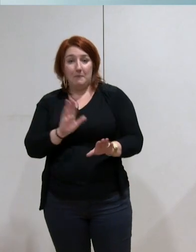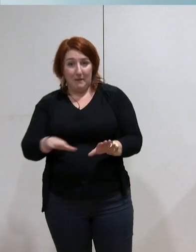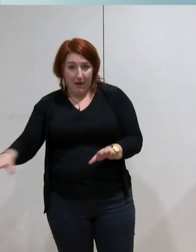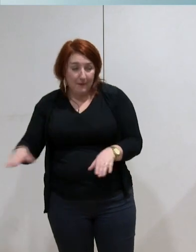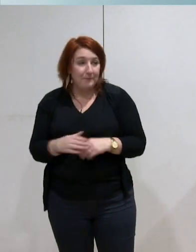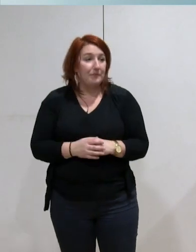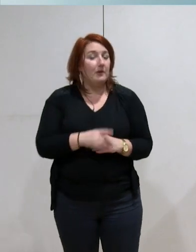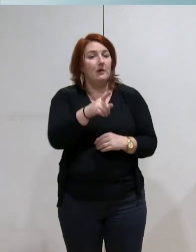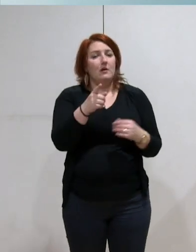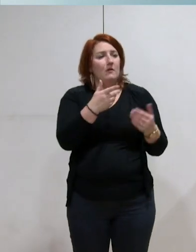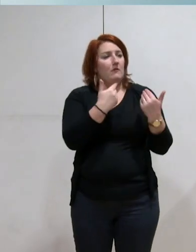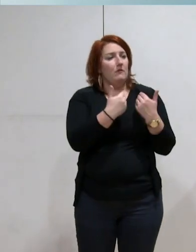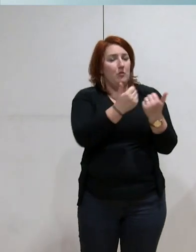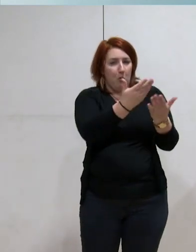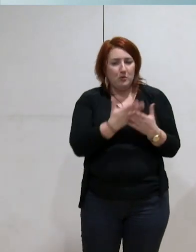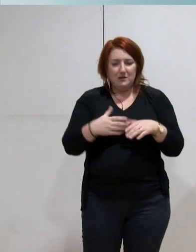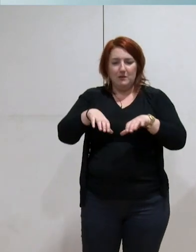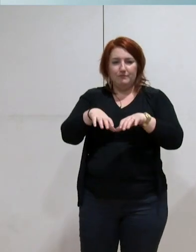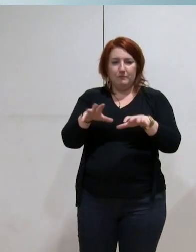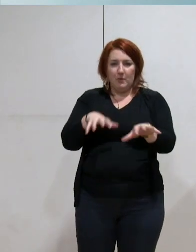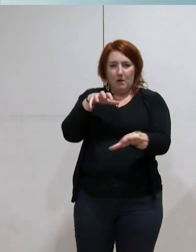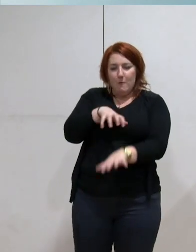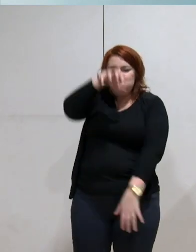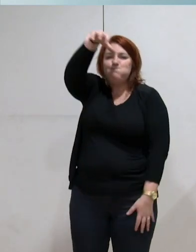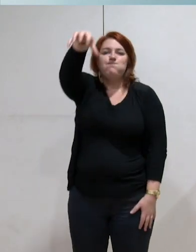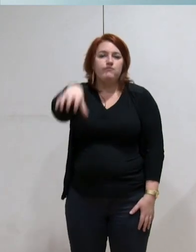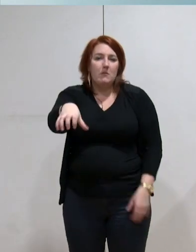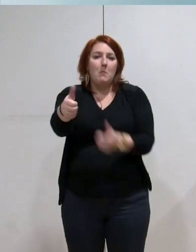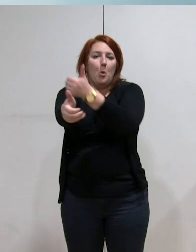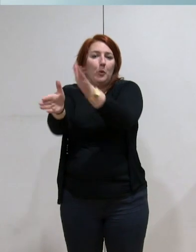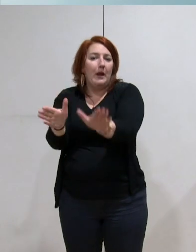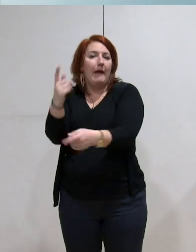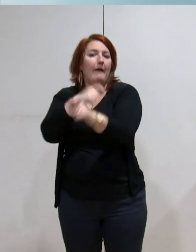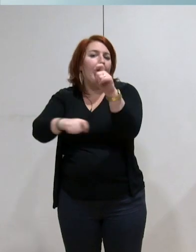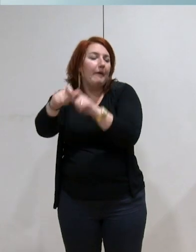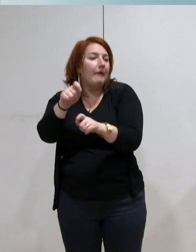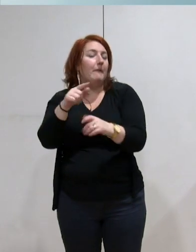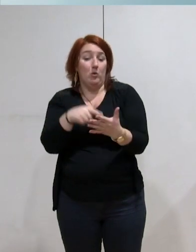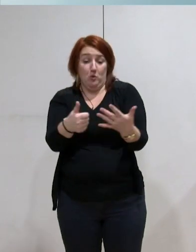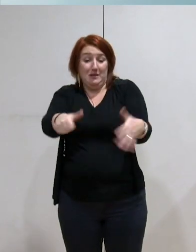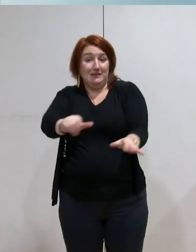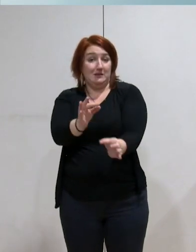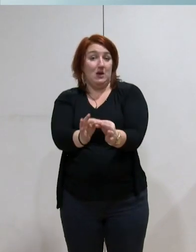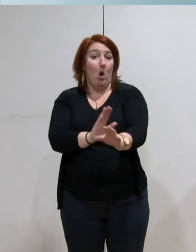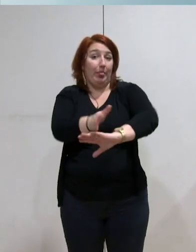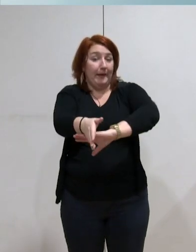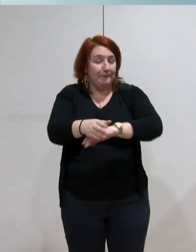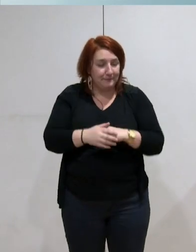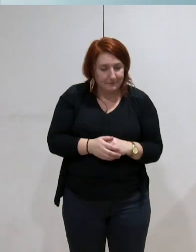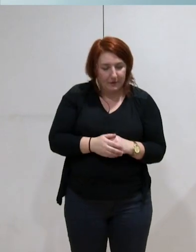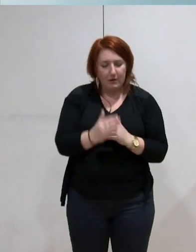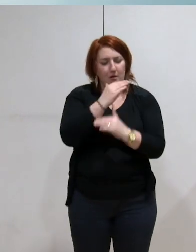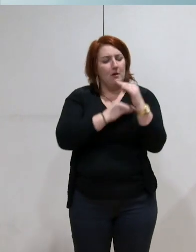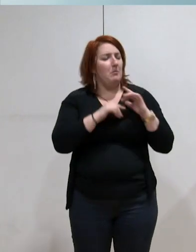modulaire comme solution de transit et ce dès la rentrée 2016 dans le plan école que vous aviez présenté nous avions demandé justement